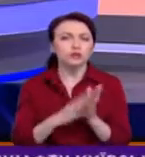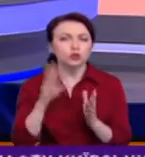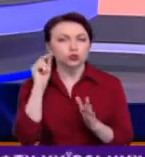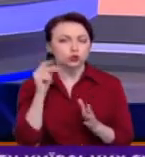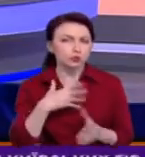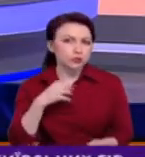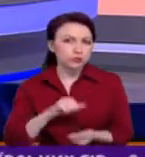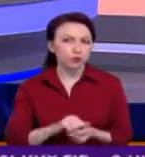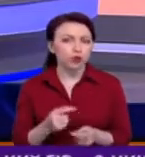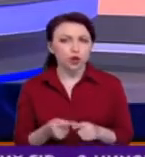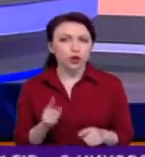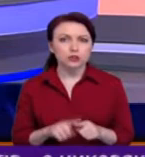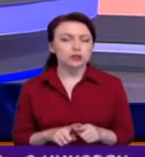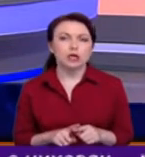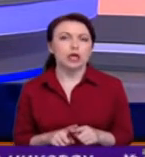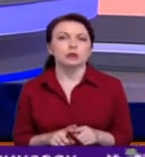це